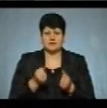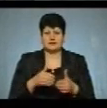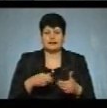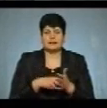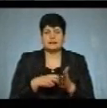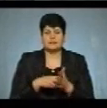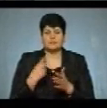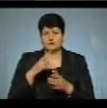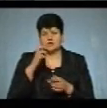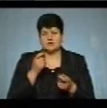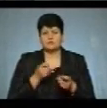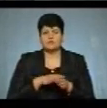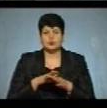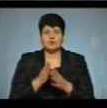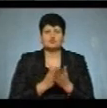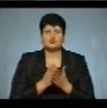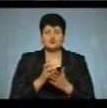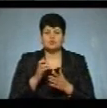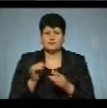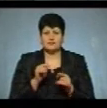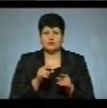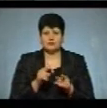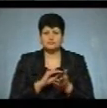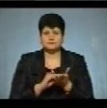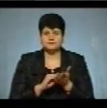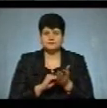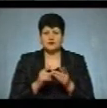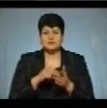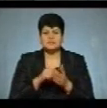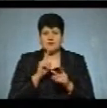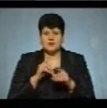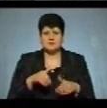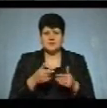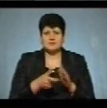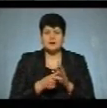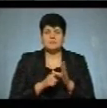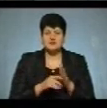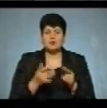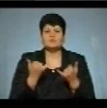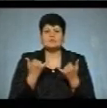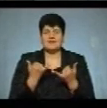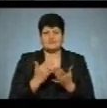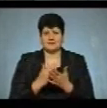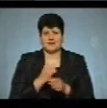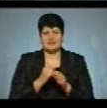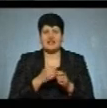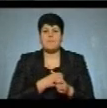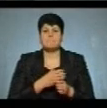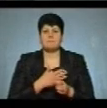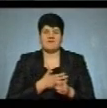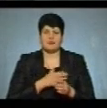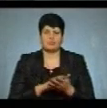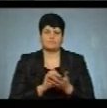від обласної державно-виконавчої служби, у якому повідомили, що міська рада передає приміщення, у якому зараз аптека, в приватне